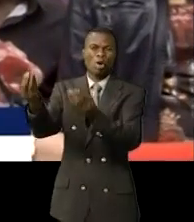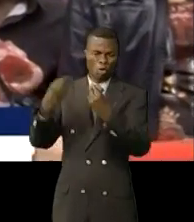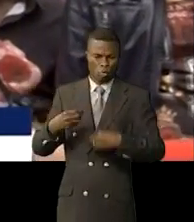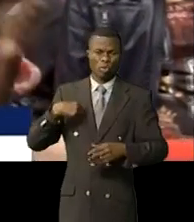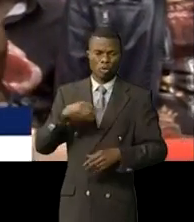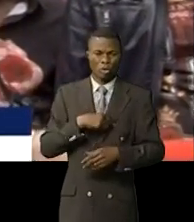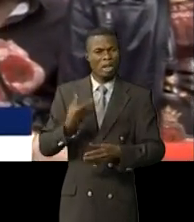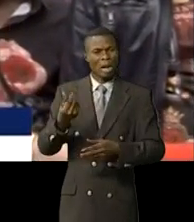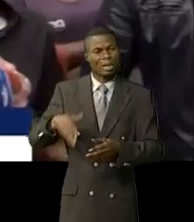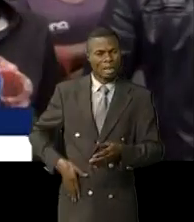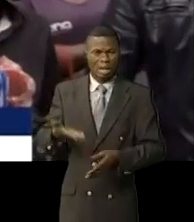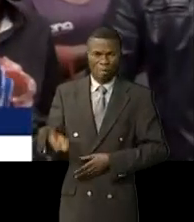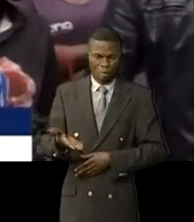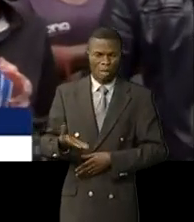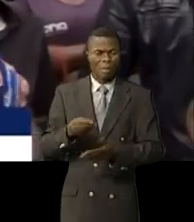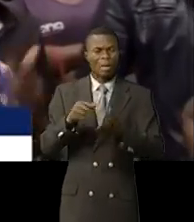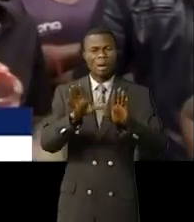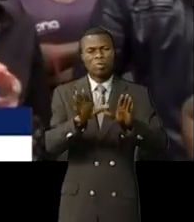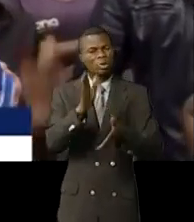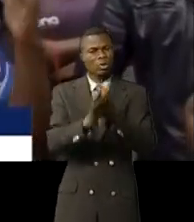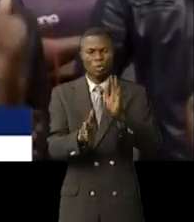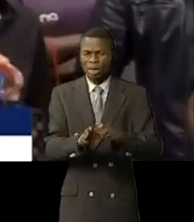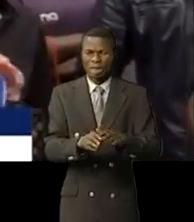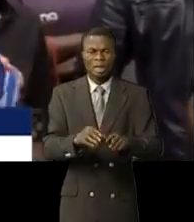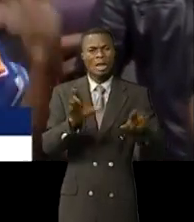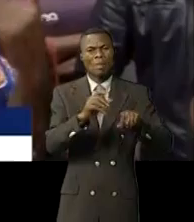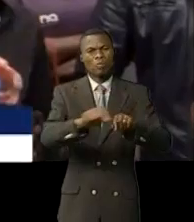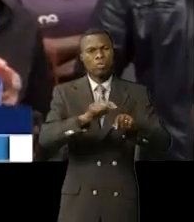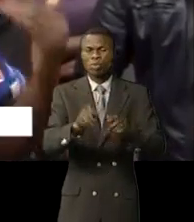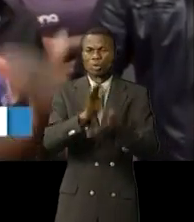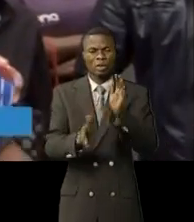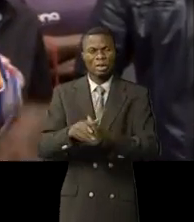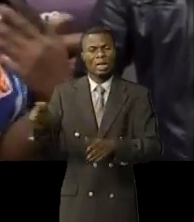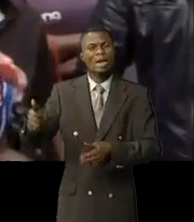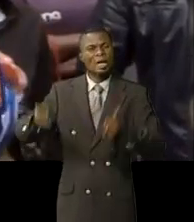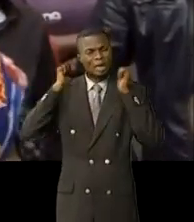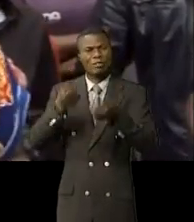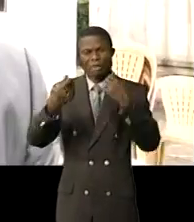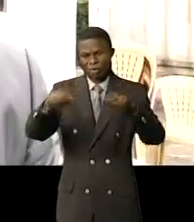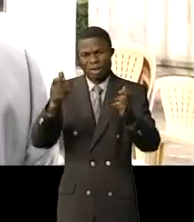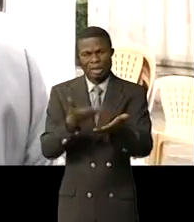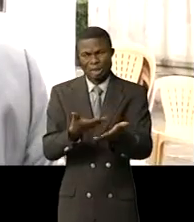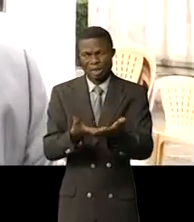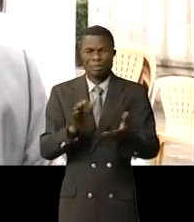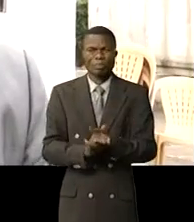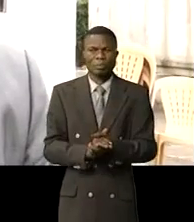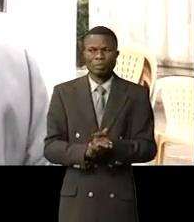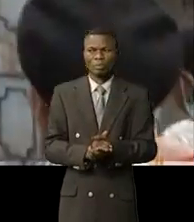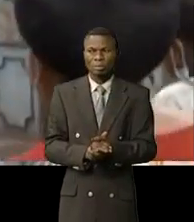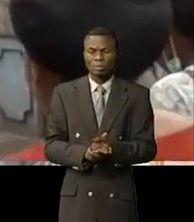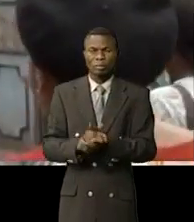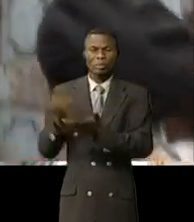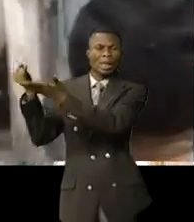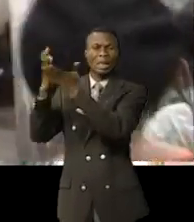promenons avec l'argent dans les sacs. Ils refusent de nous vendre le produit. En tout cas, ta